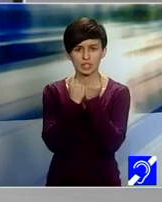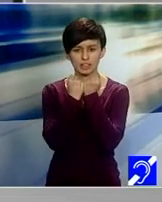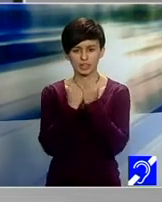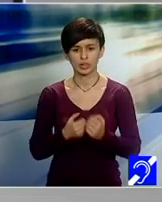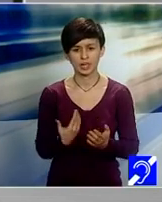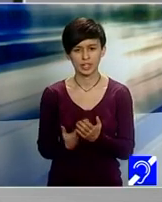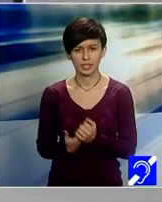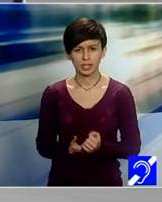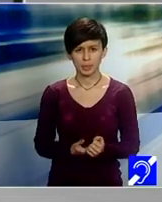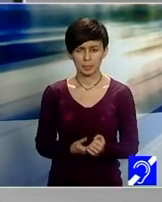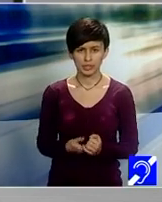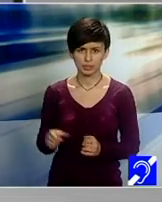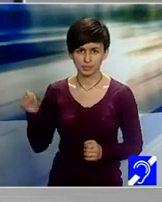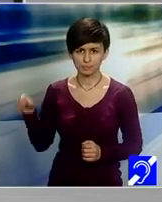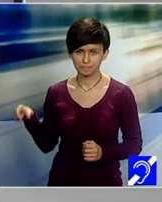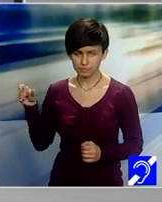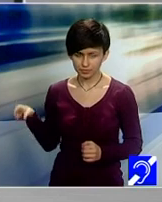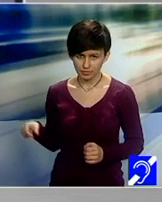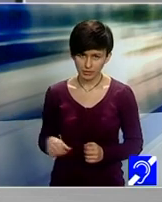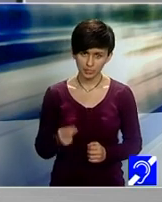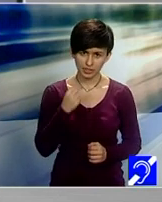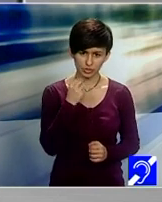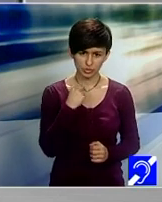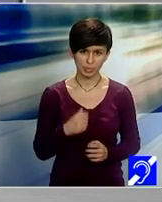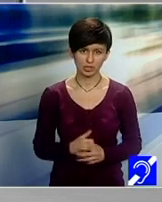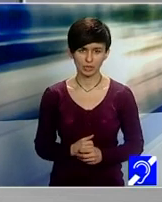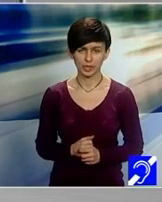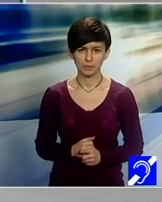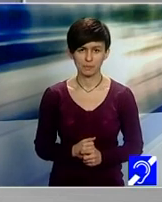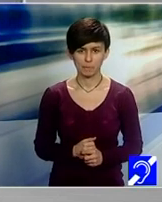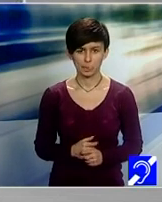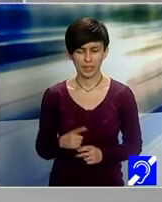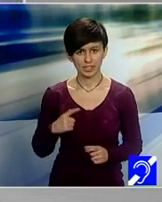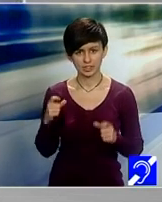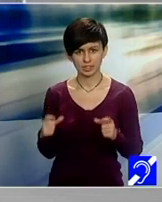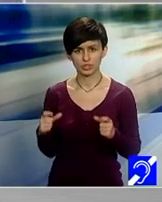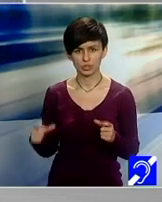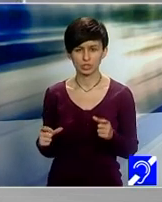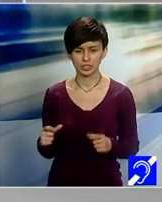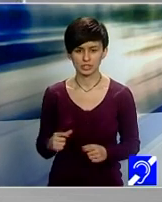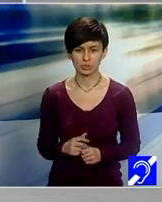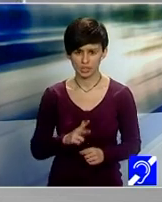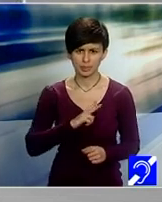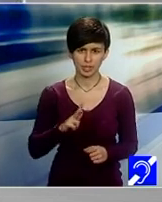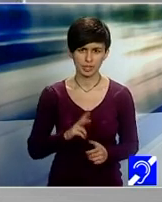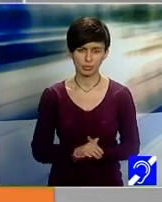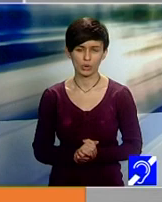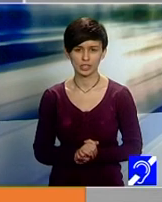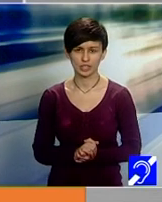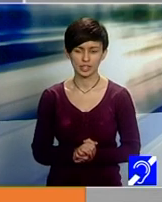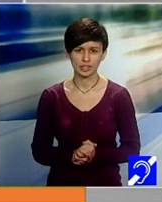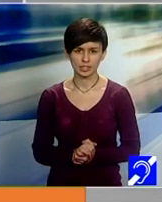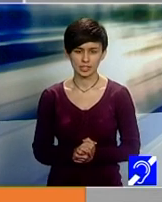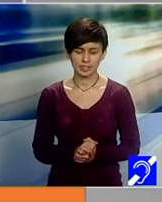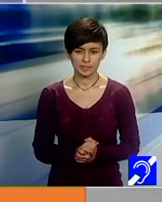pentru consumatorii, debitorii care practic se află într-o situație delicată, în sensul în care, la momentul